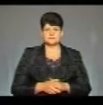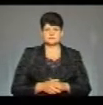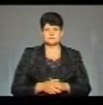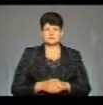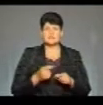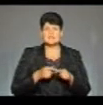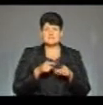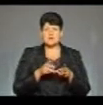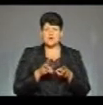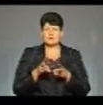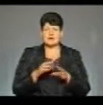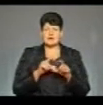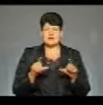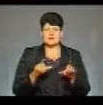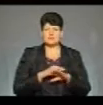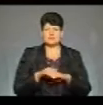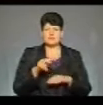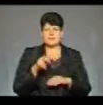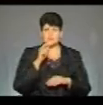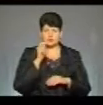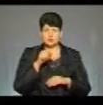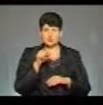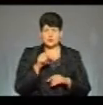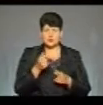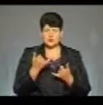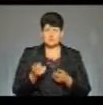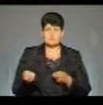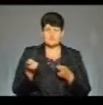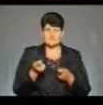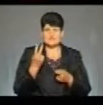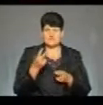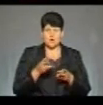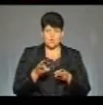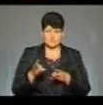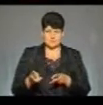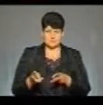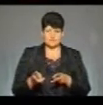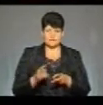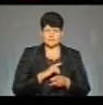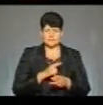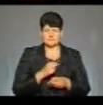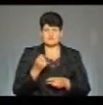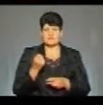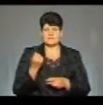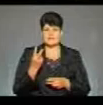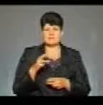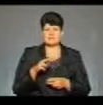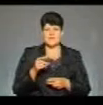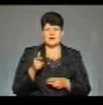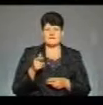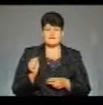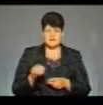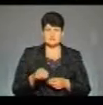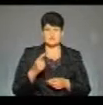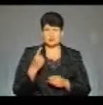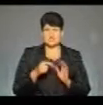Це котельня по вулиці Лесі Українки. Сюди сьогодні привезли 2 котли потужністю 12 мегаватт і 1 потужністю